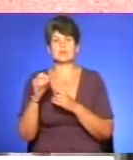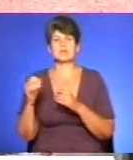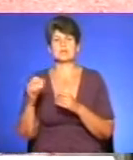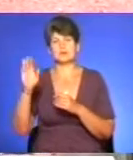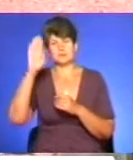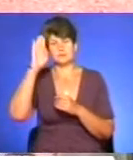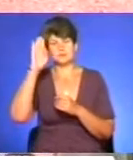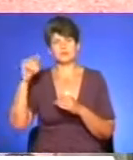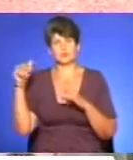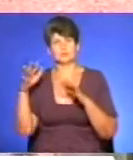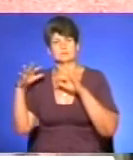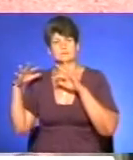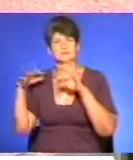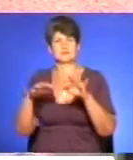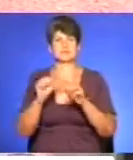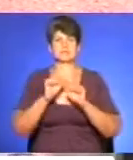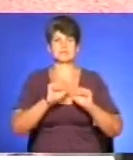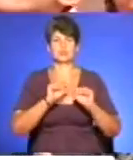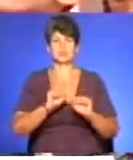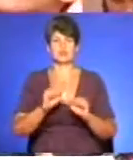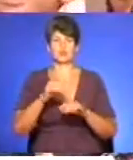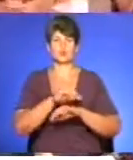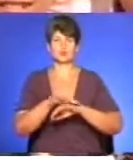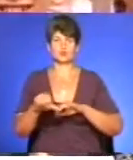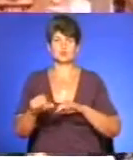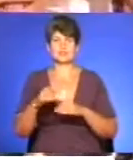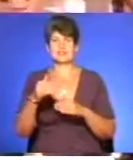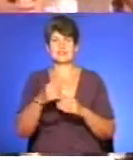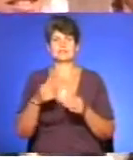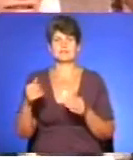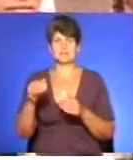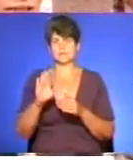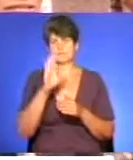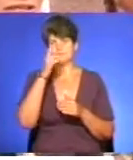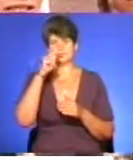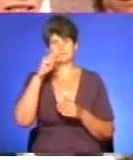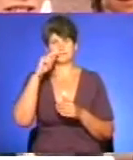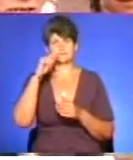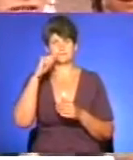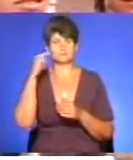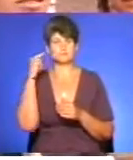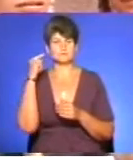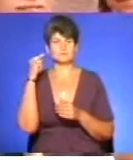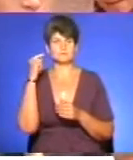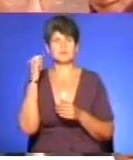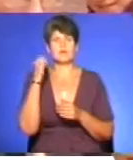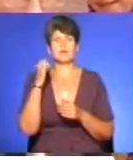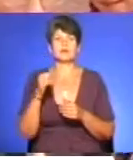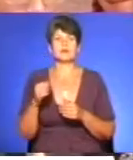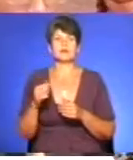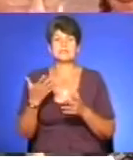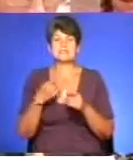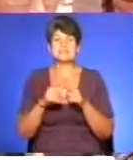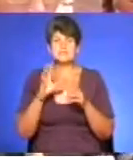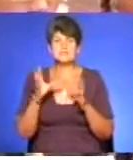наші кордони від цих клятих москалів. Протягом 24 років незалежність, концепція незалежності в нашій державі